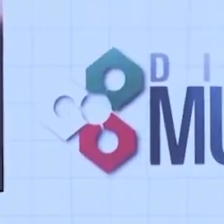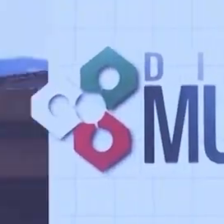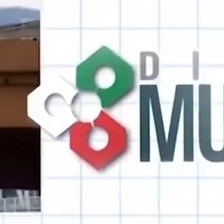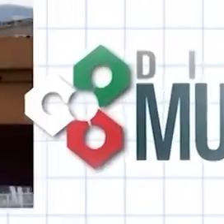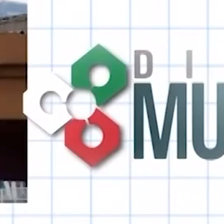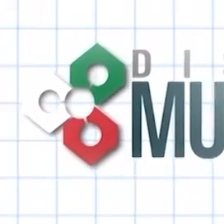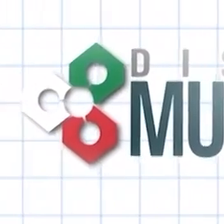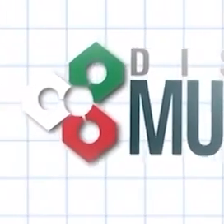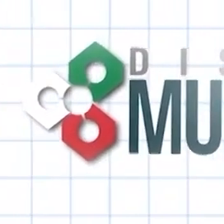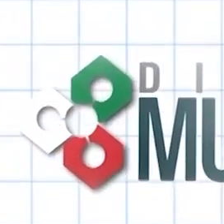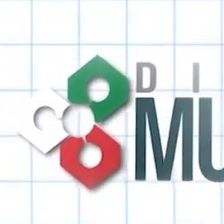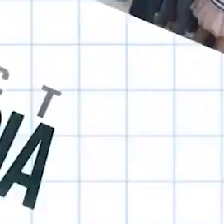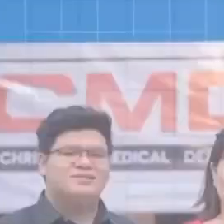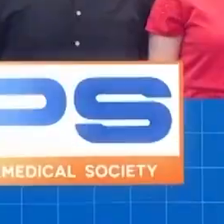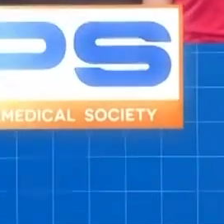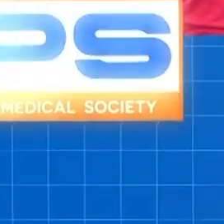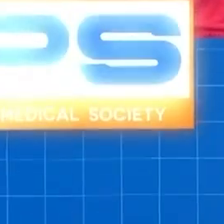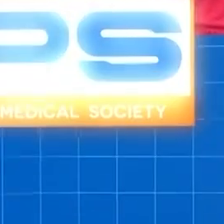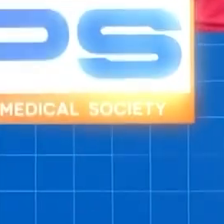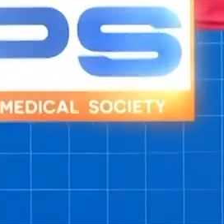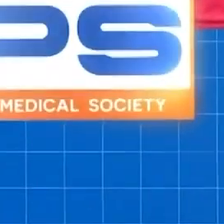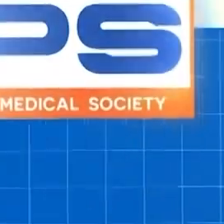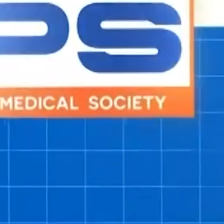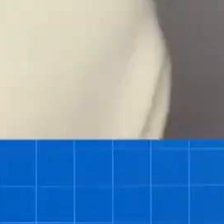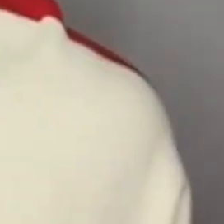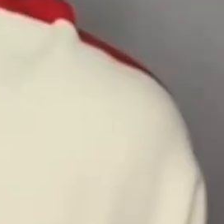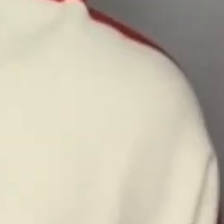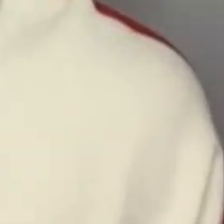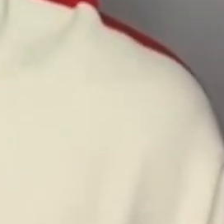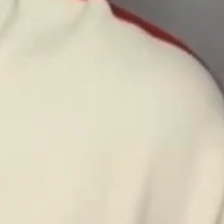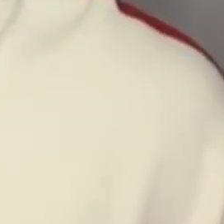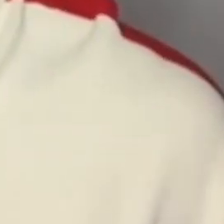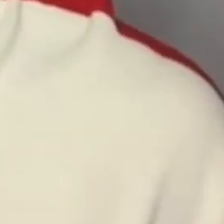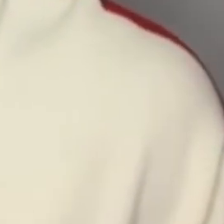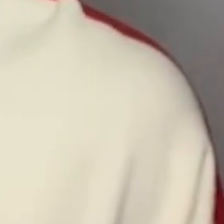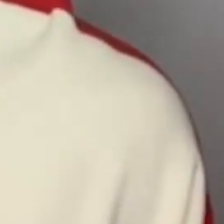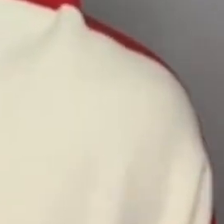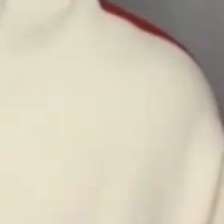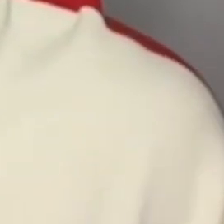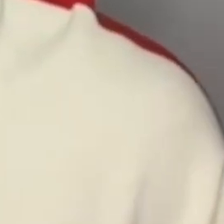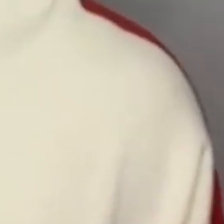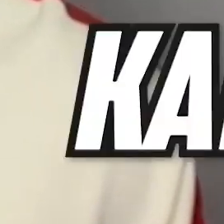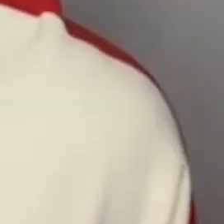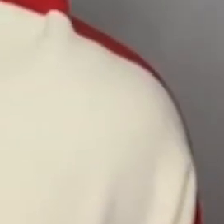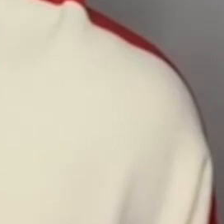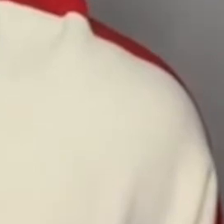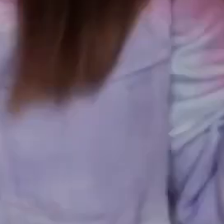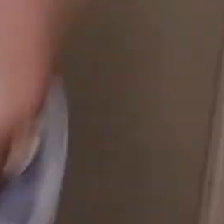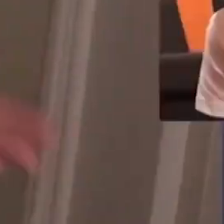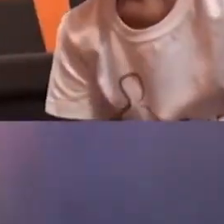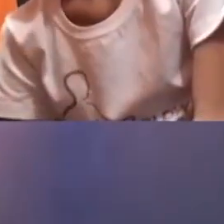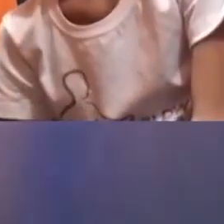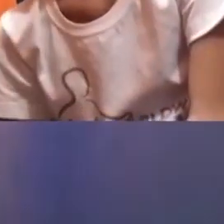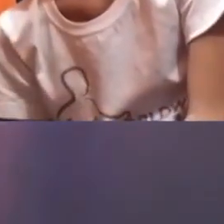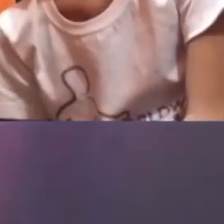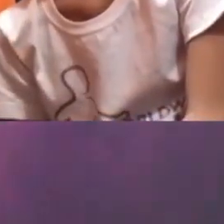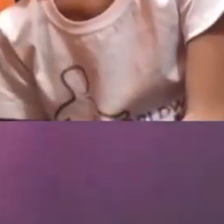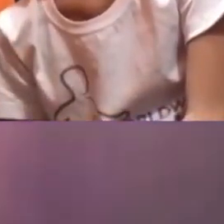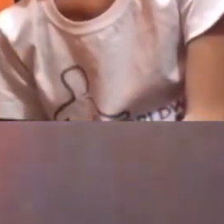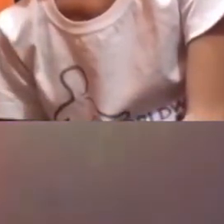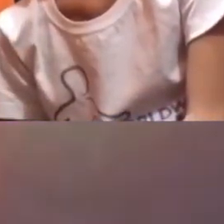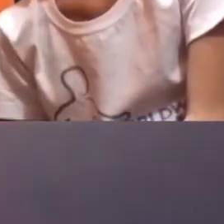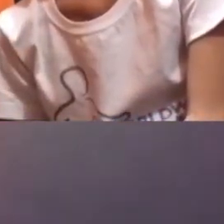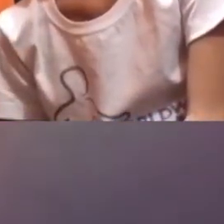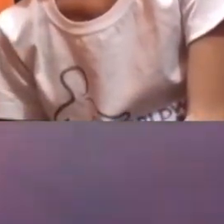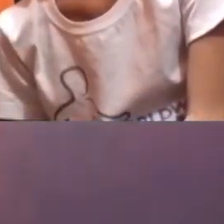ang orasan habang tayo'y nasa ating tahanan. I-share mo na rin ang panoorin ng iyong kakilala at kaibigan. At kung nasan ka